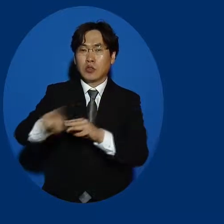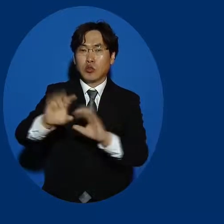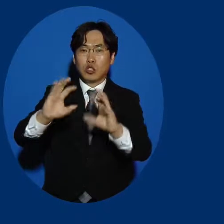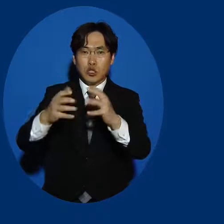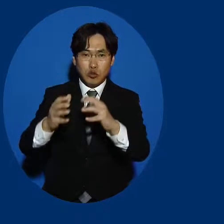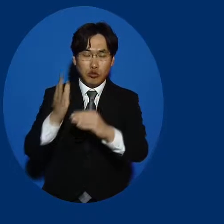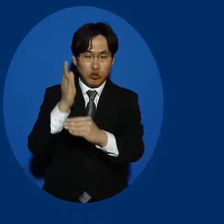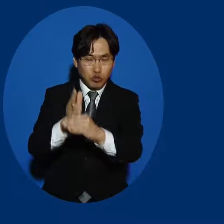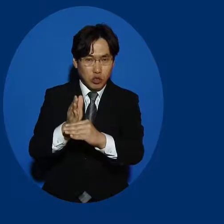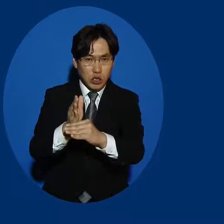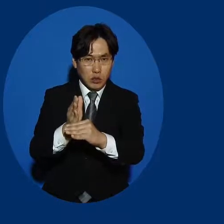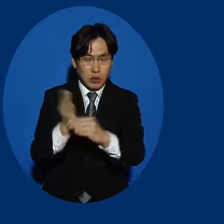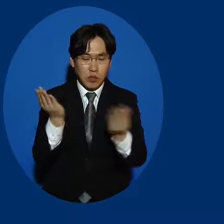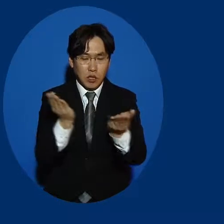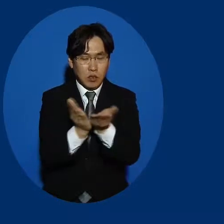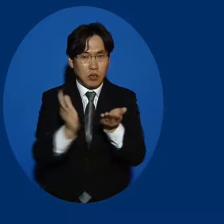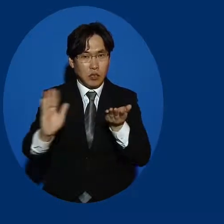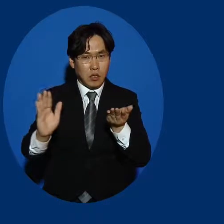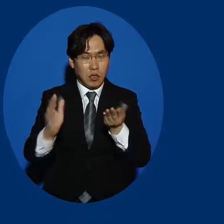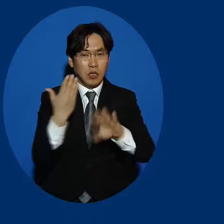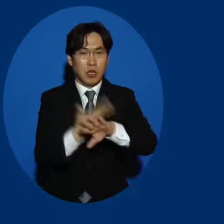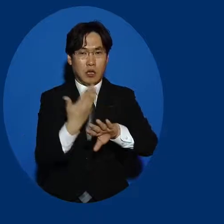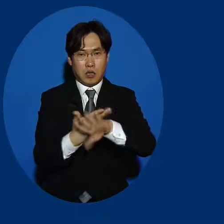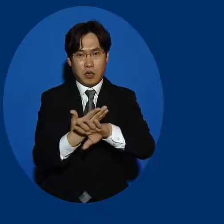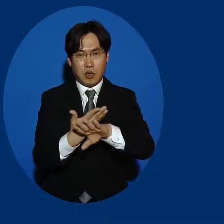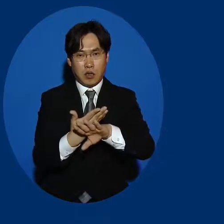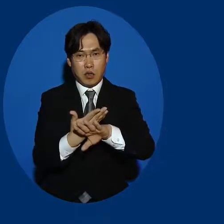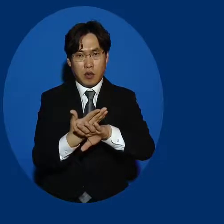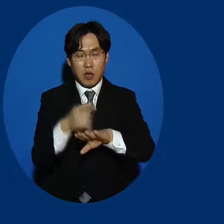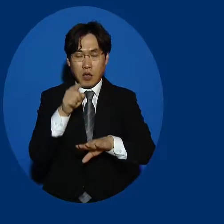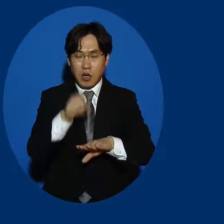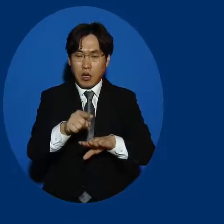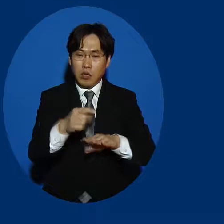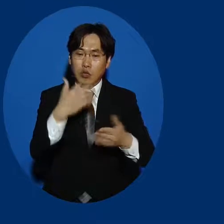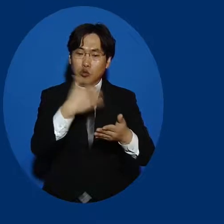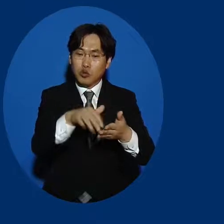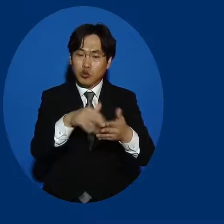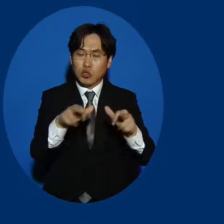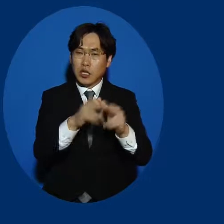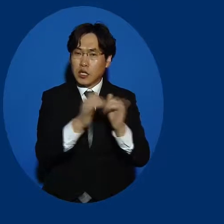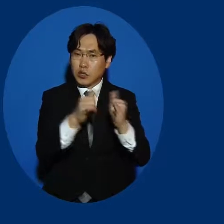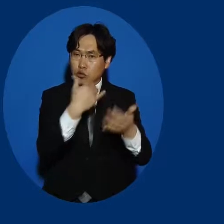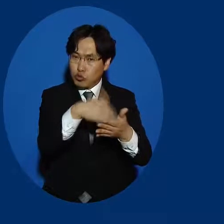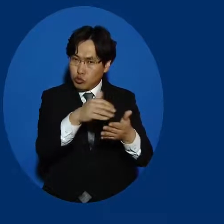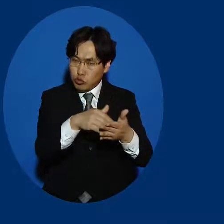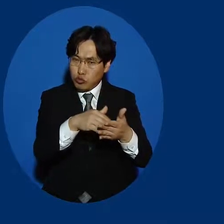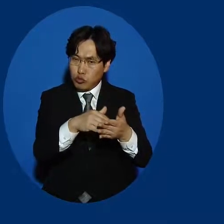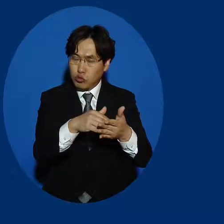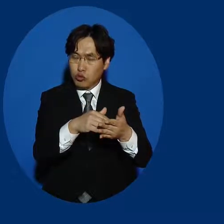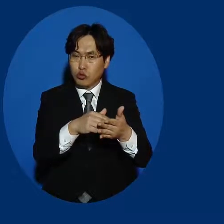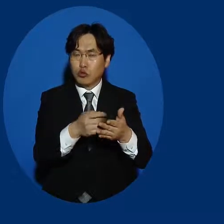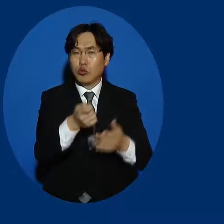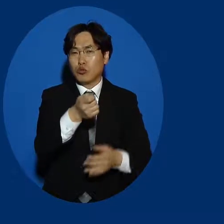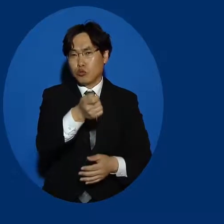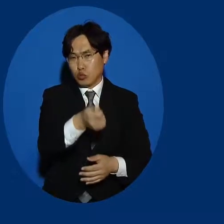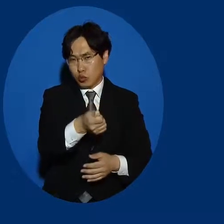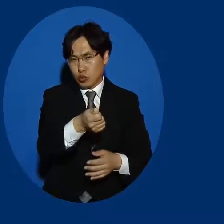선진국의 장애인 출연율에 비해서 굉장히 적은 장애인 출연율을 보이고